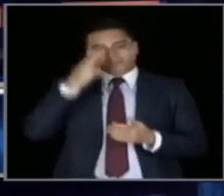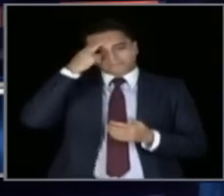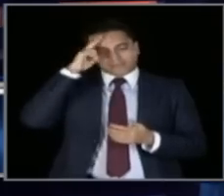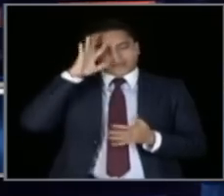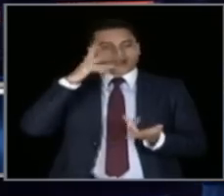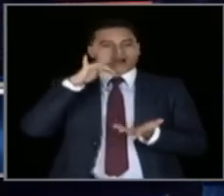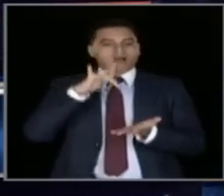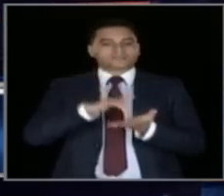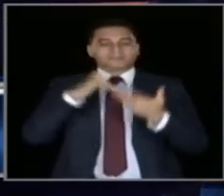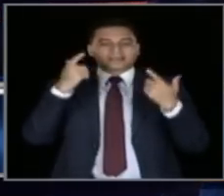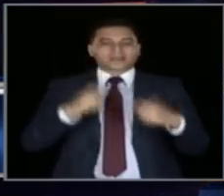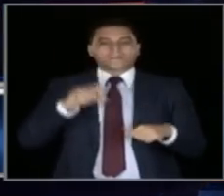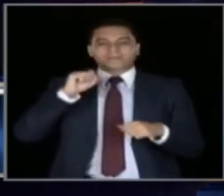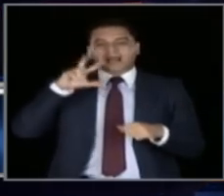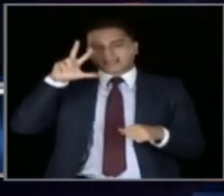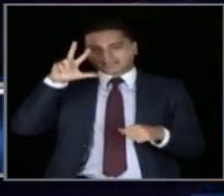ما هي عاصمة دولة